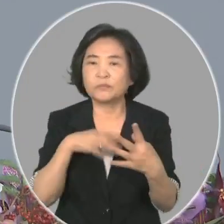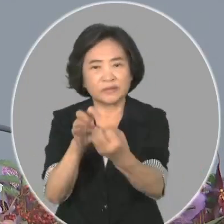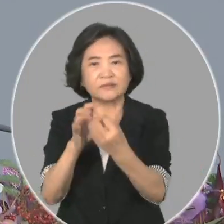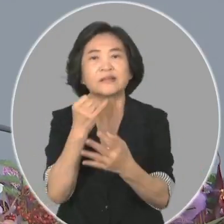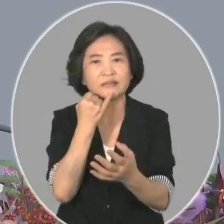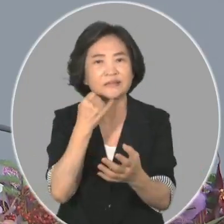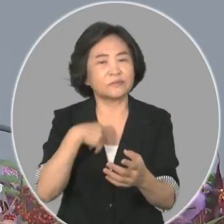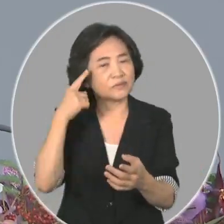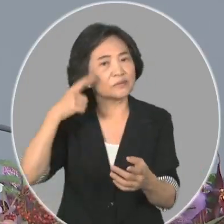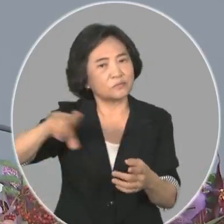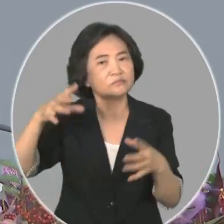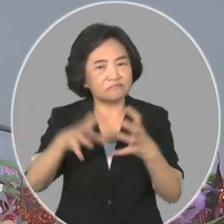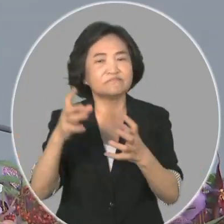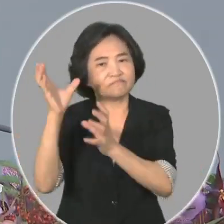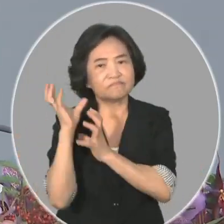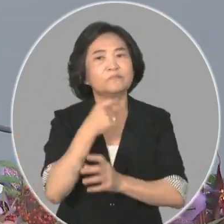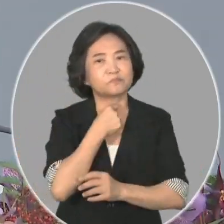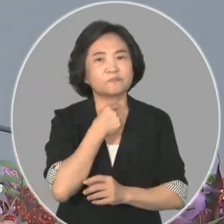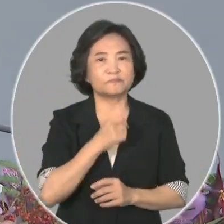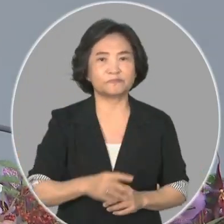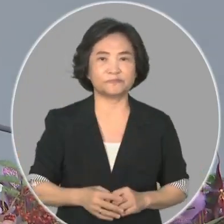共同的责任。